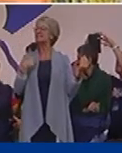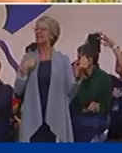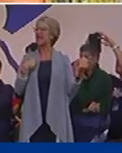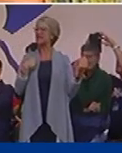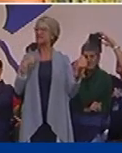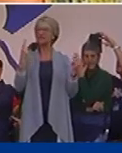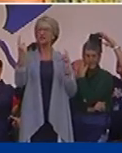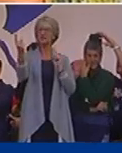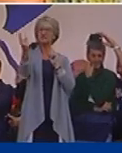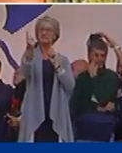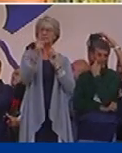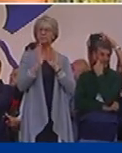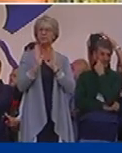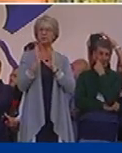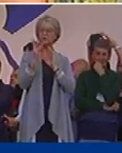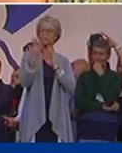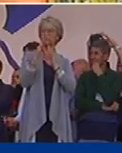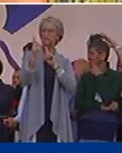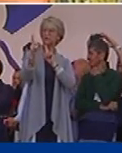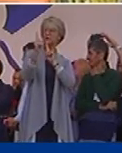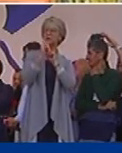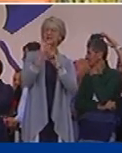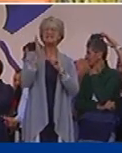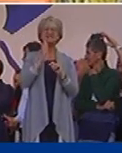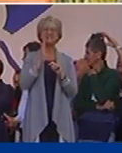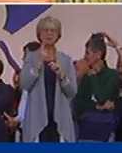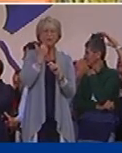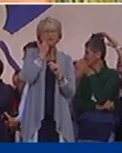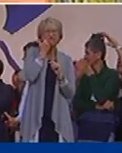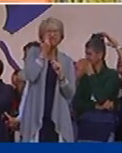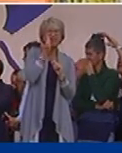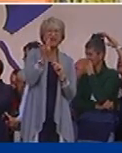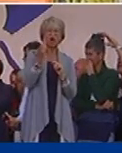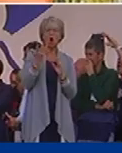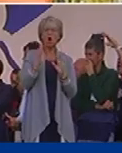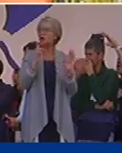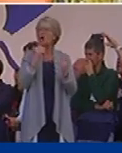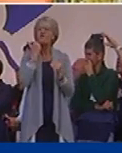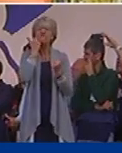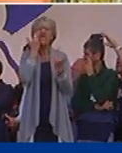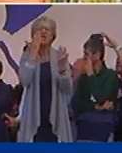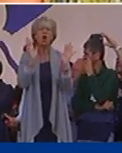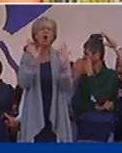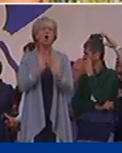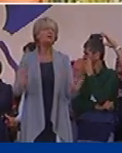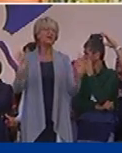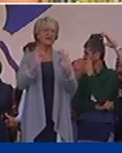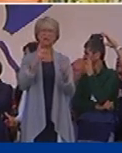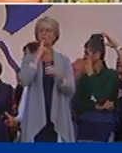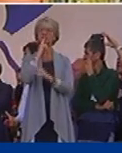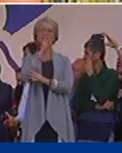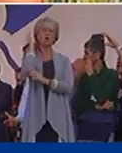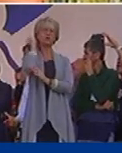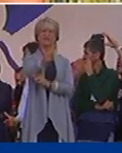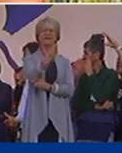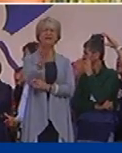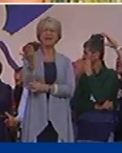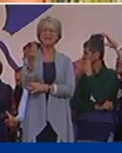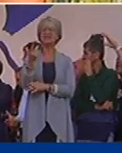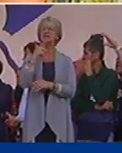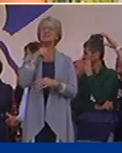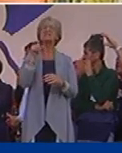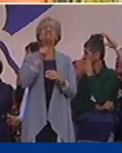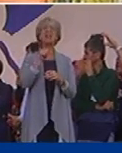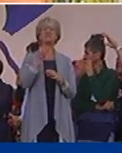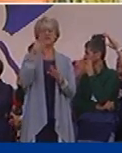si avvicinano un po' timorosi, come se dovessero aver vergogna di qualcosa. Non dovete aver vergogna di niente, ve lo dico in diretta. E mi dicevano Salvini,